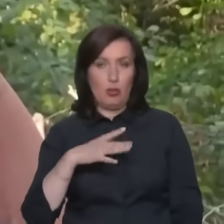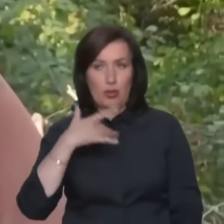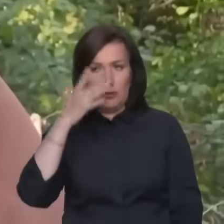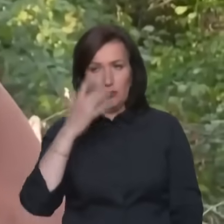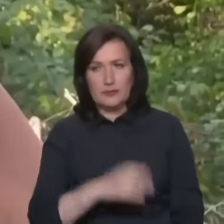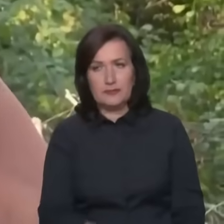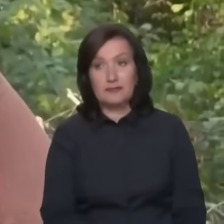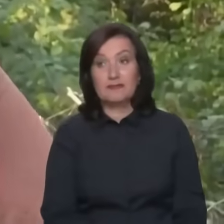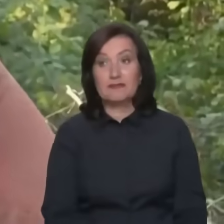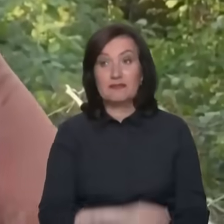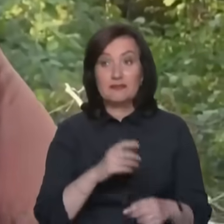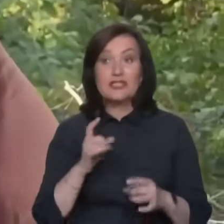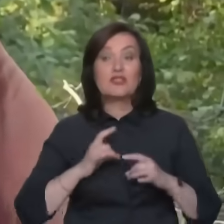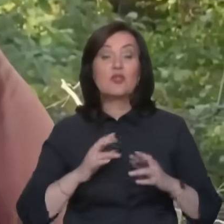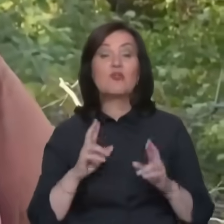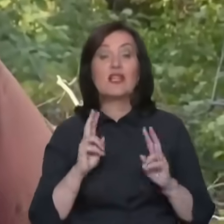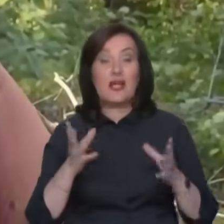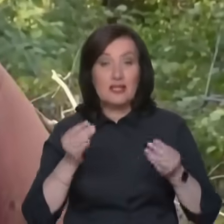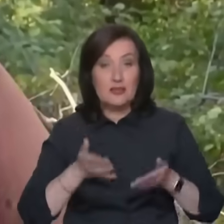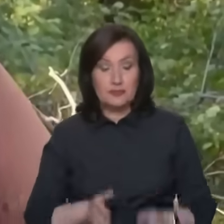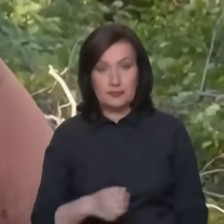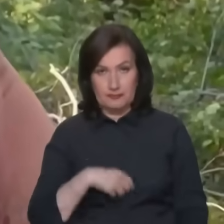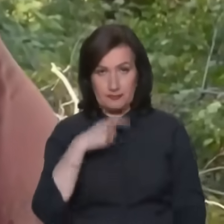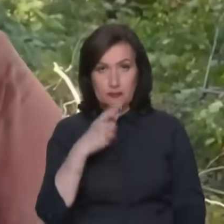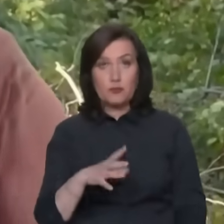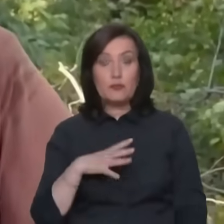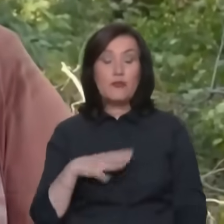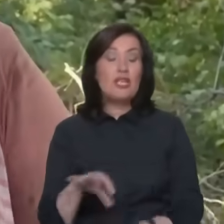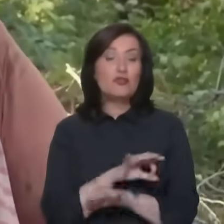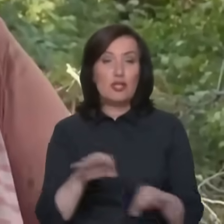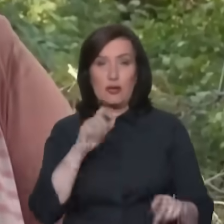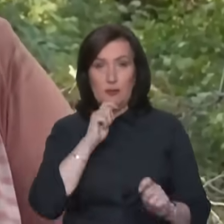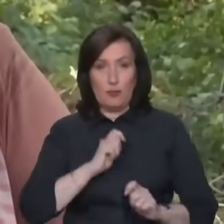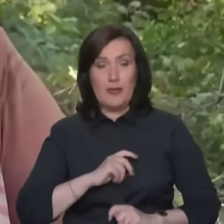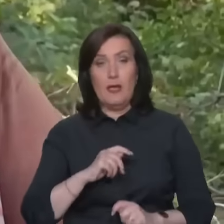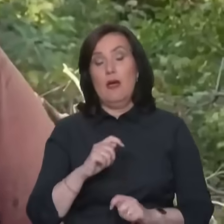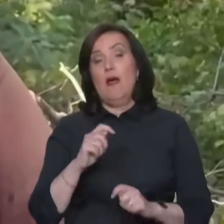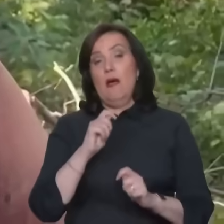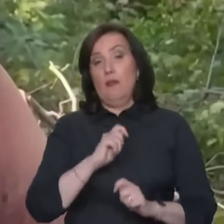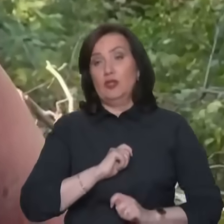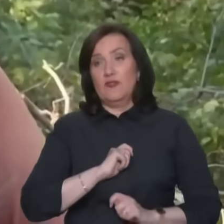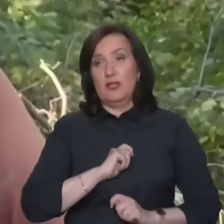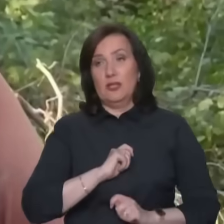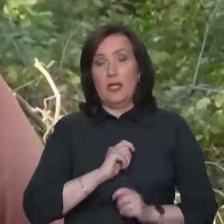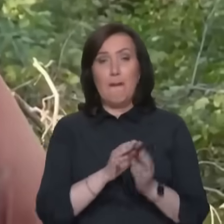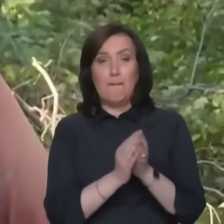влітку я святкували День народження я вам скажу ми будем шикарні подарунки мені подарували